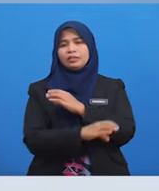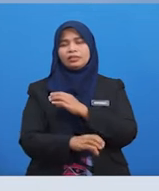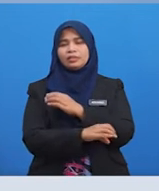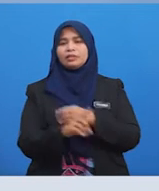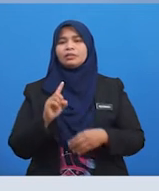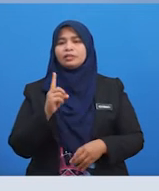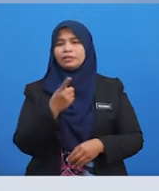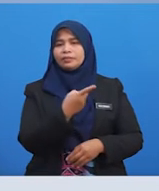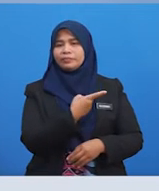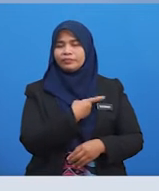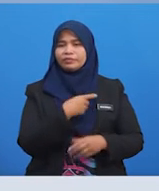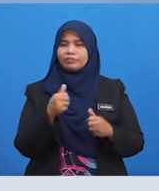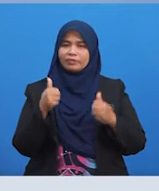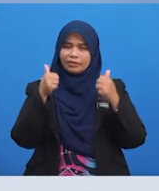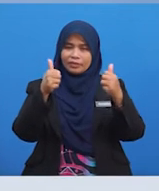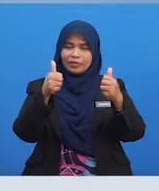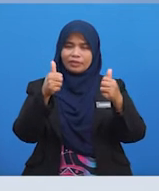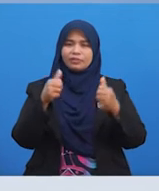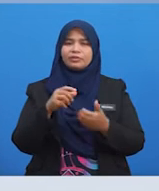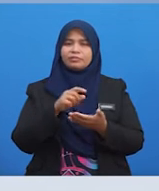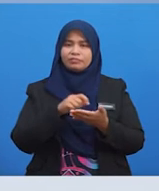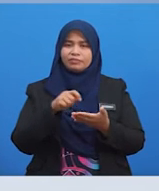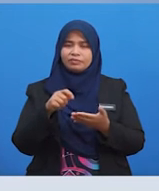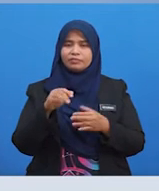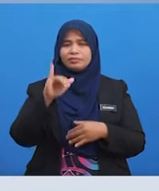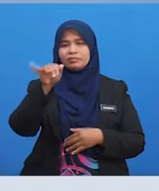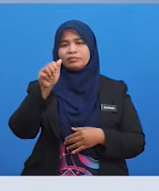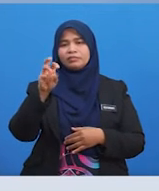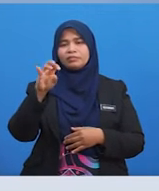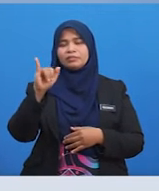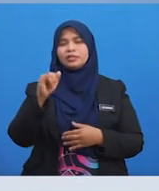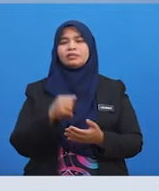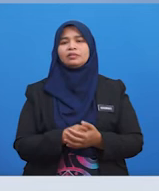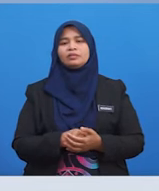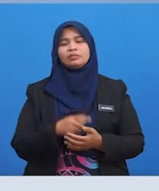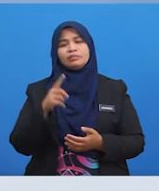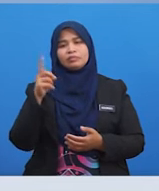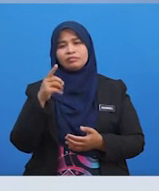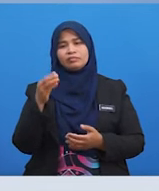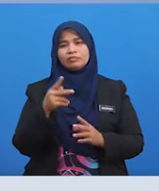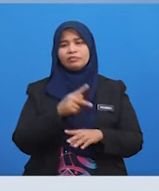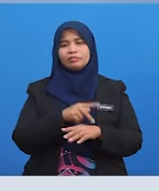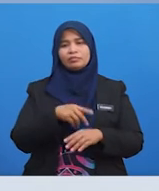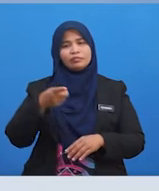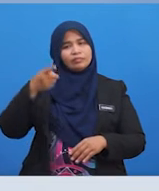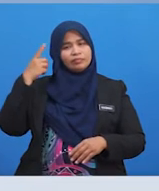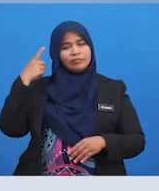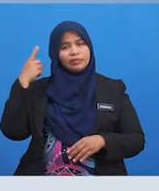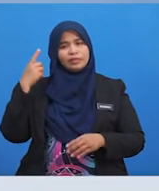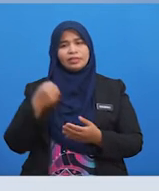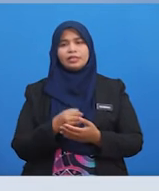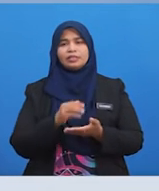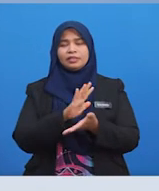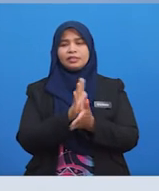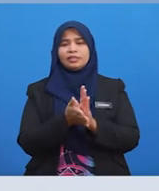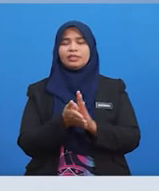kita. Hebat bukan tulisan ini di suatu ketika dahulu?